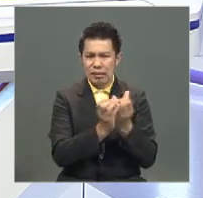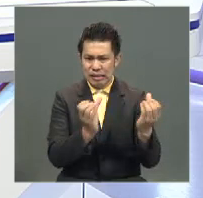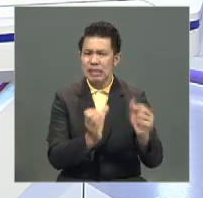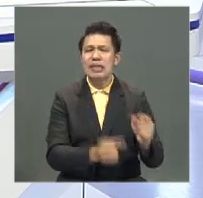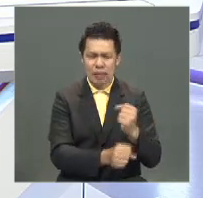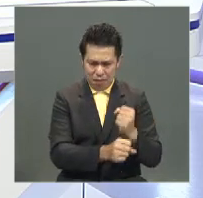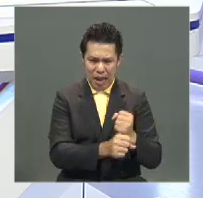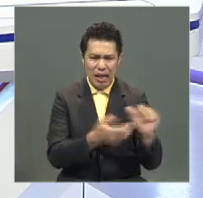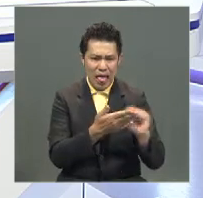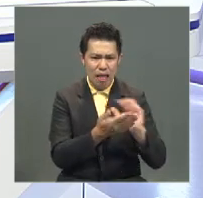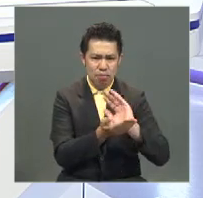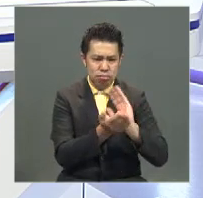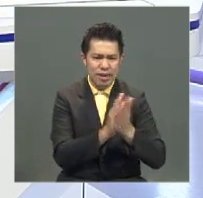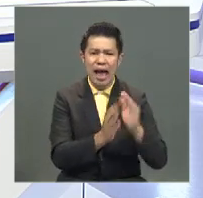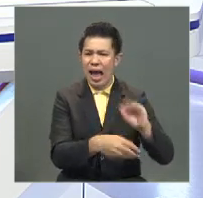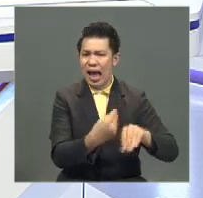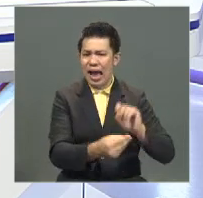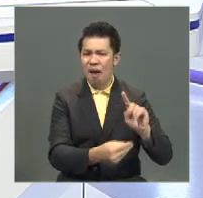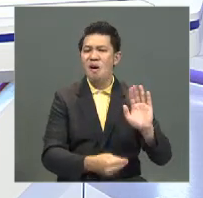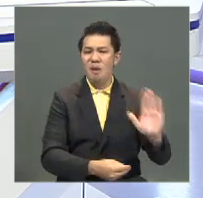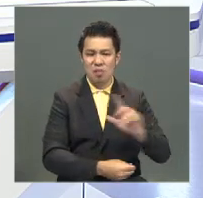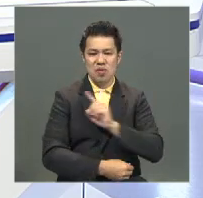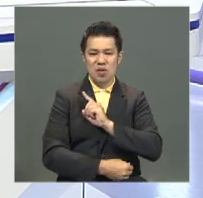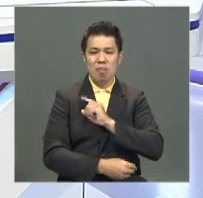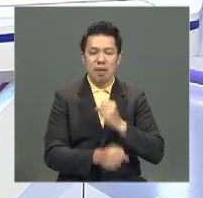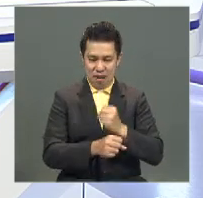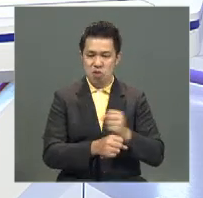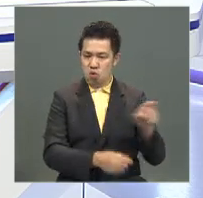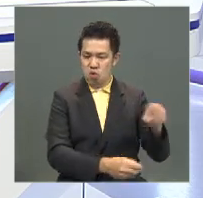ทางด้านของการปฏิรูปเศรษฐกิจต่อไปอันนี้บทบาทของคุณกอบศักดิ์นะคะ ครับก็ยังอยู่นะครับ